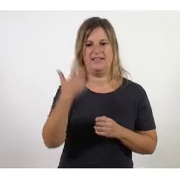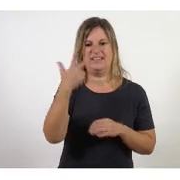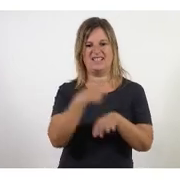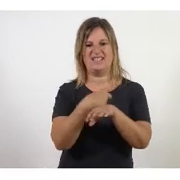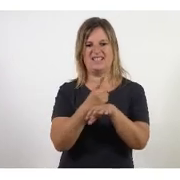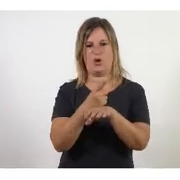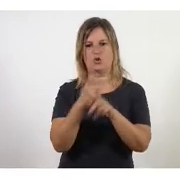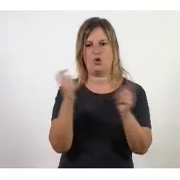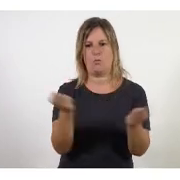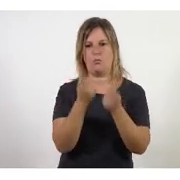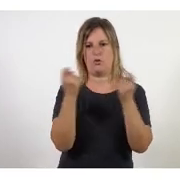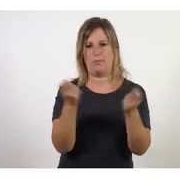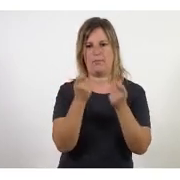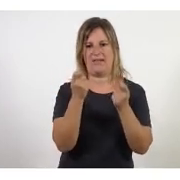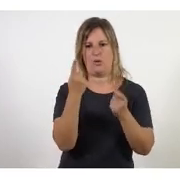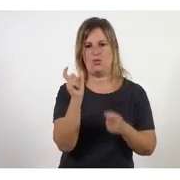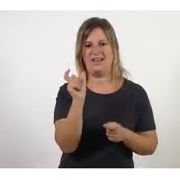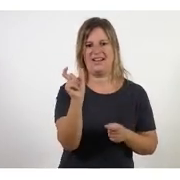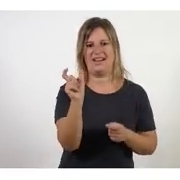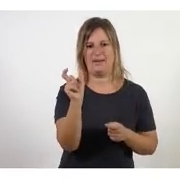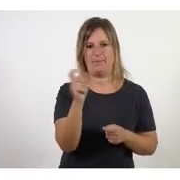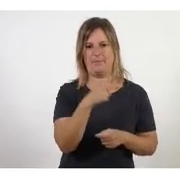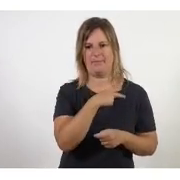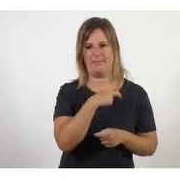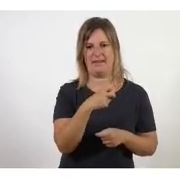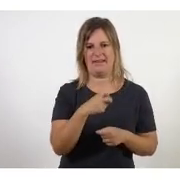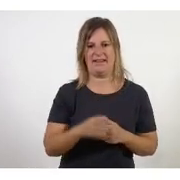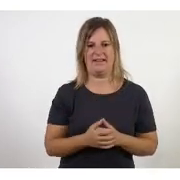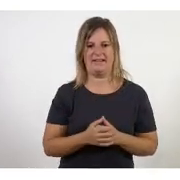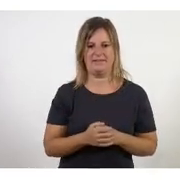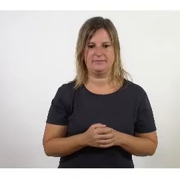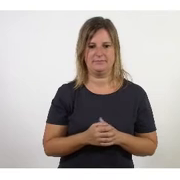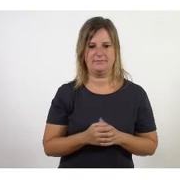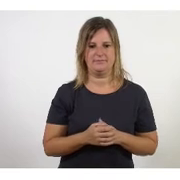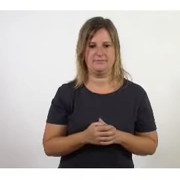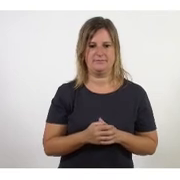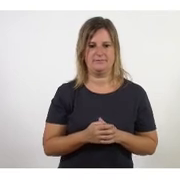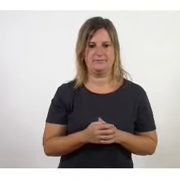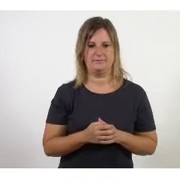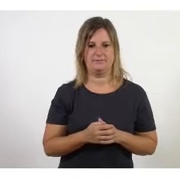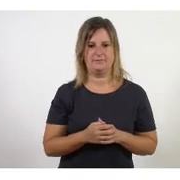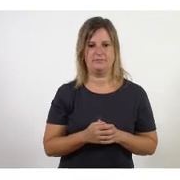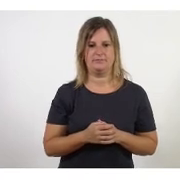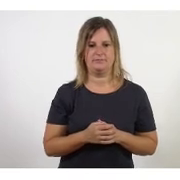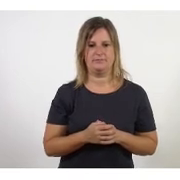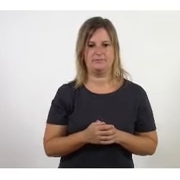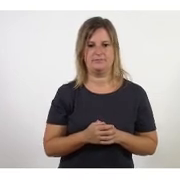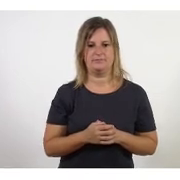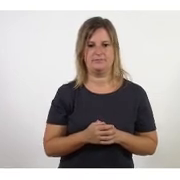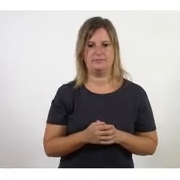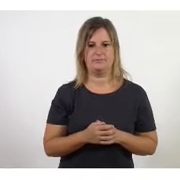de propaganda amb un clip. Jo aquest clip negre no l'he posat aquí, d'acord? Doncs, si voleu, recordeu-vos, abans de